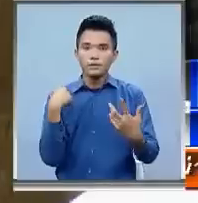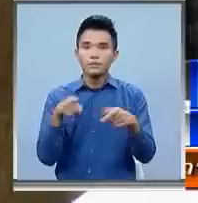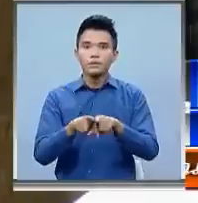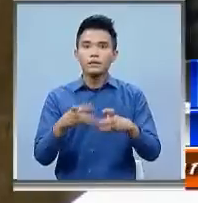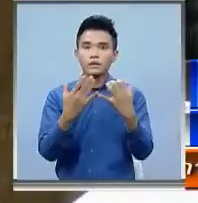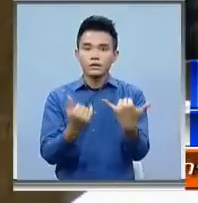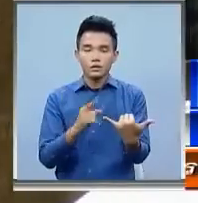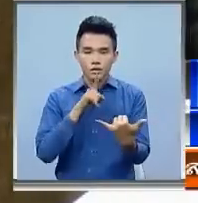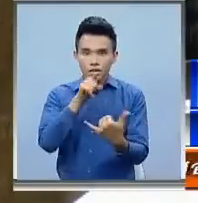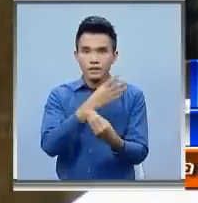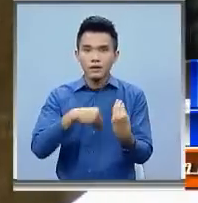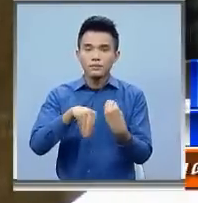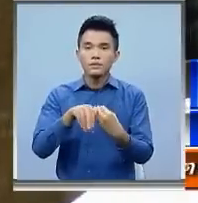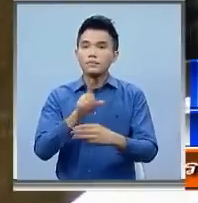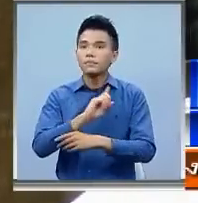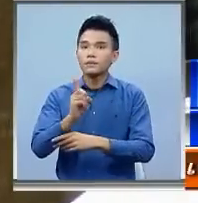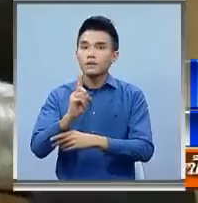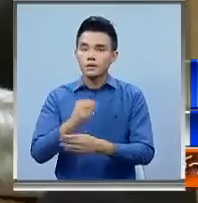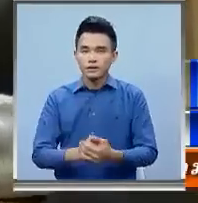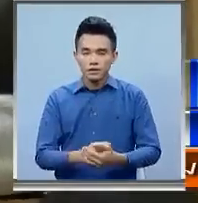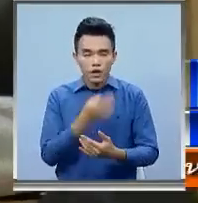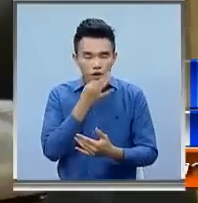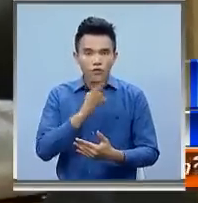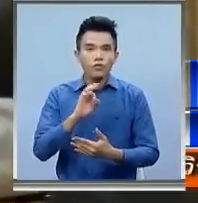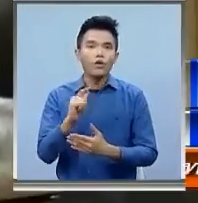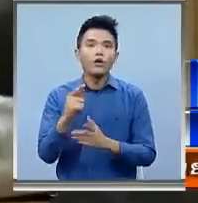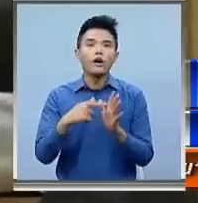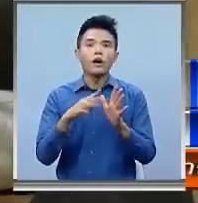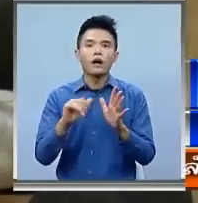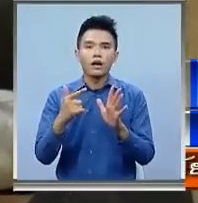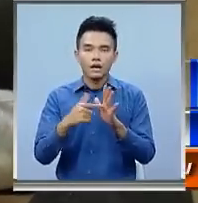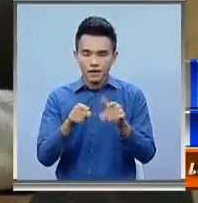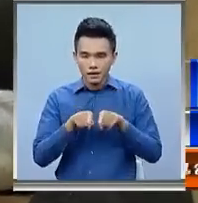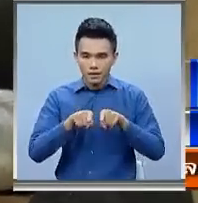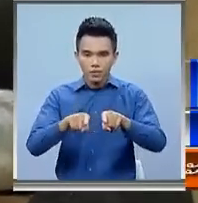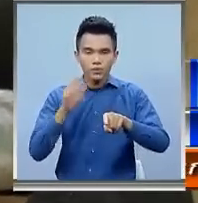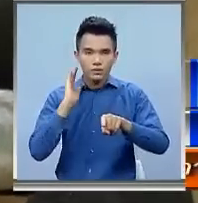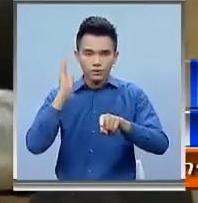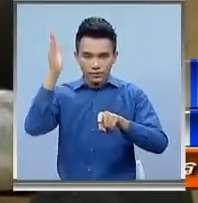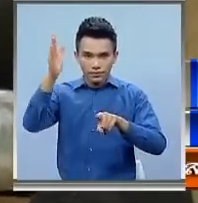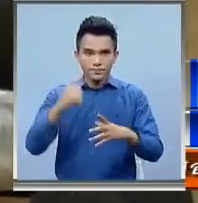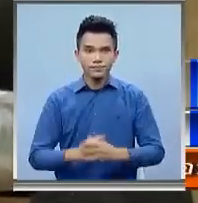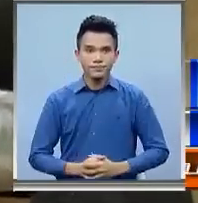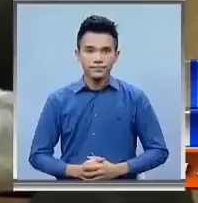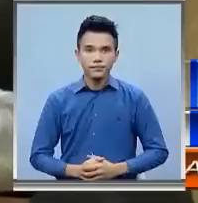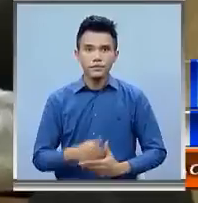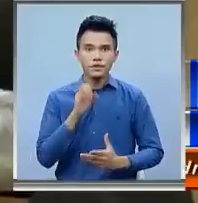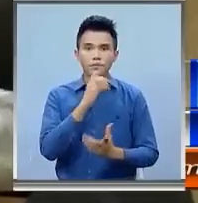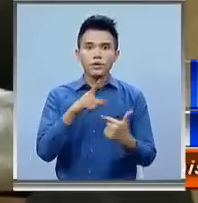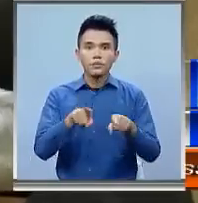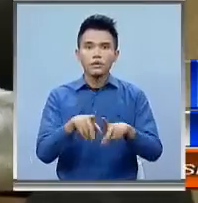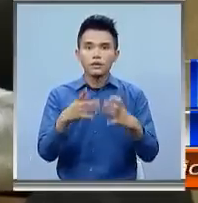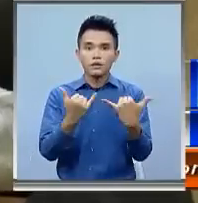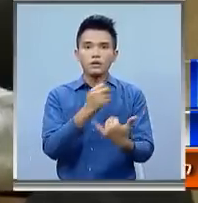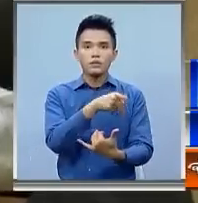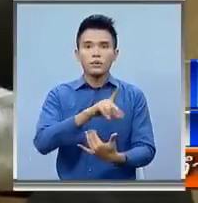สวนคำร้องโดยจะไต่สวนถอดถอนและส่งฟ้องอาญาเพื่อดำเนินคดีควบคู่กันต่อไปนายวิชายังยืนยันว่าปปชมีอำนาจไต่